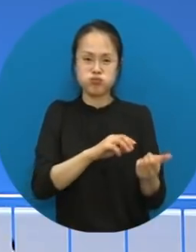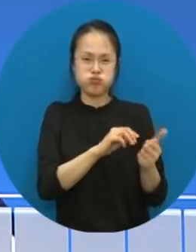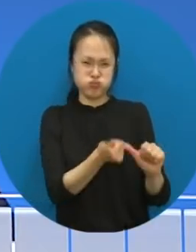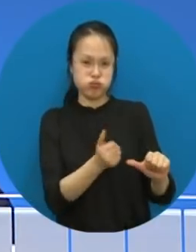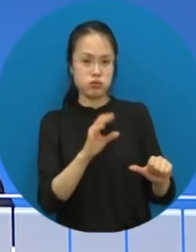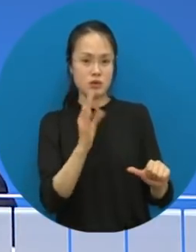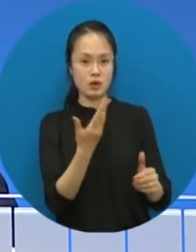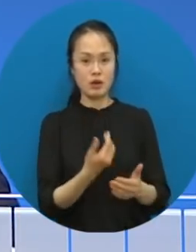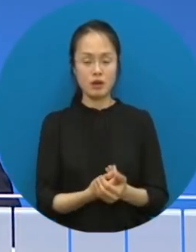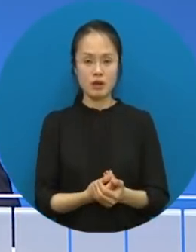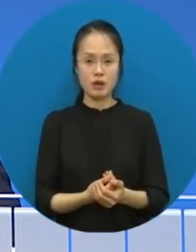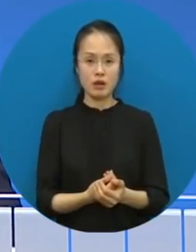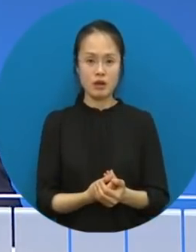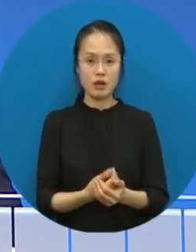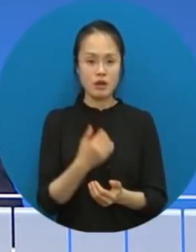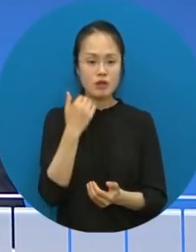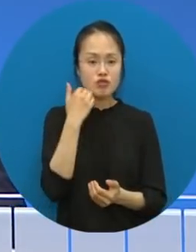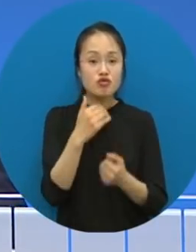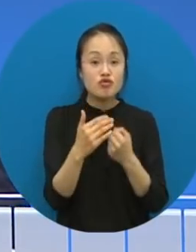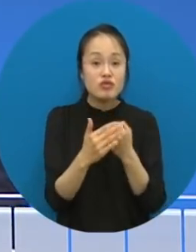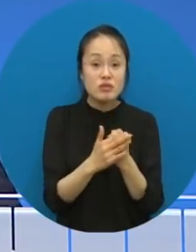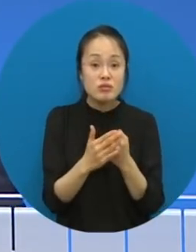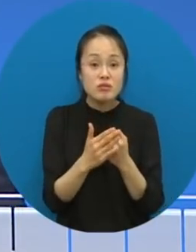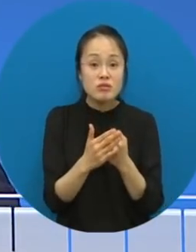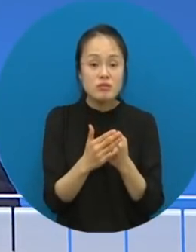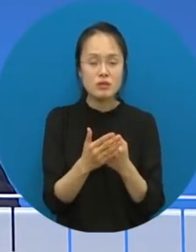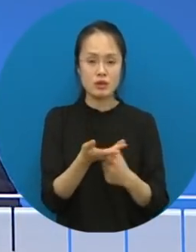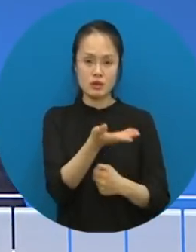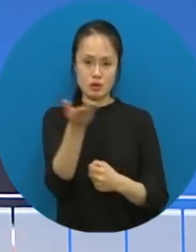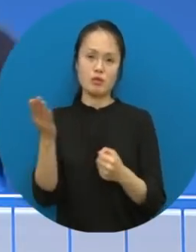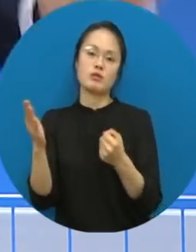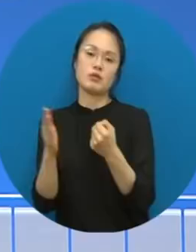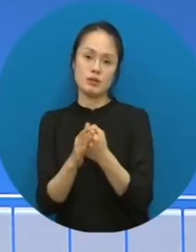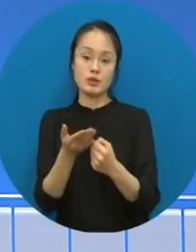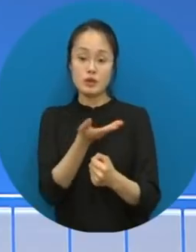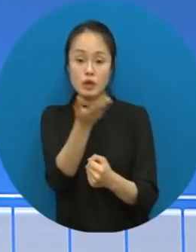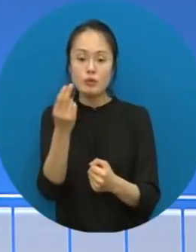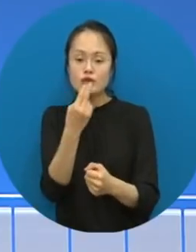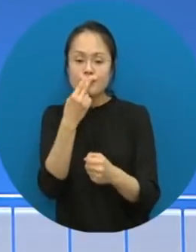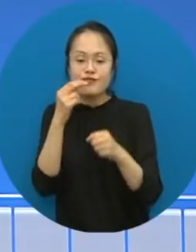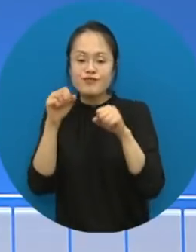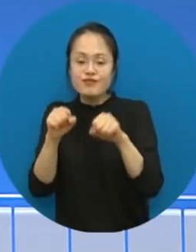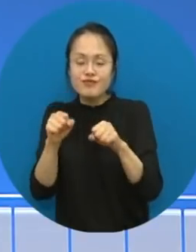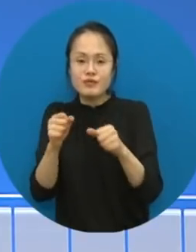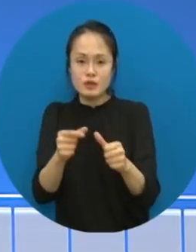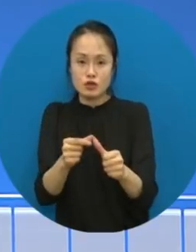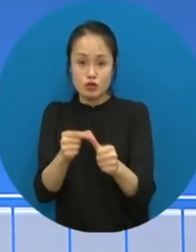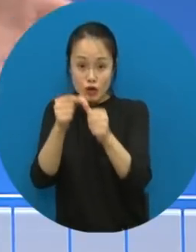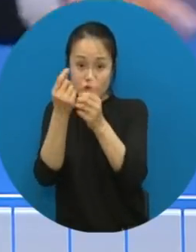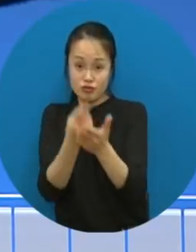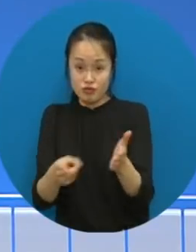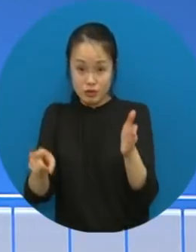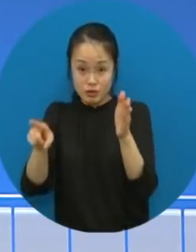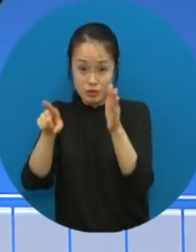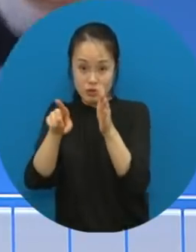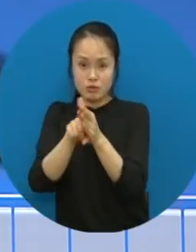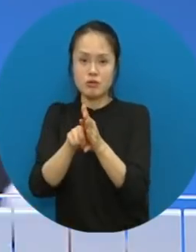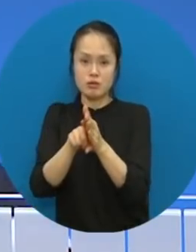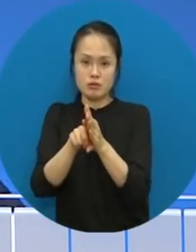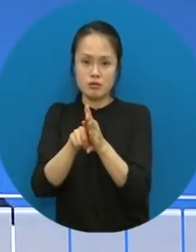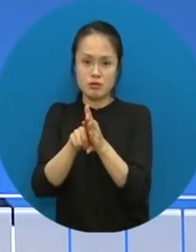때문입니다. 여러분을 죽이지 않으시려고 이 오늘 하나님의 살아있는 교회를 불같이